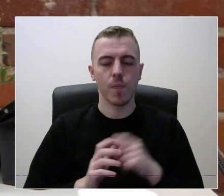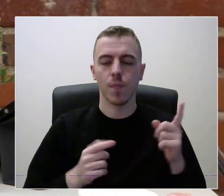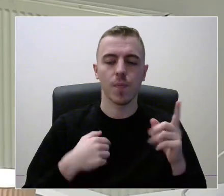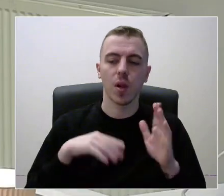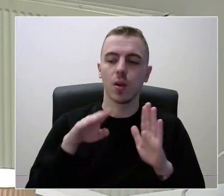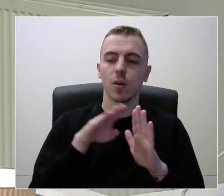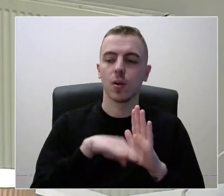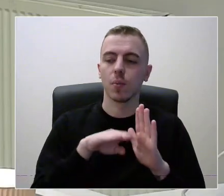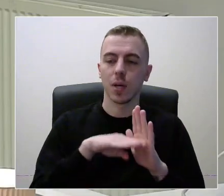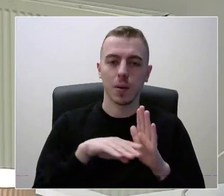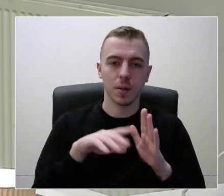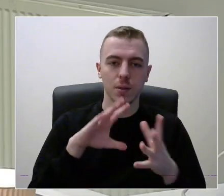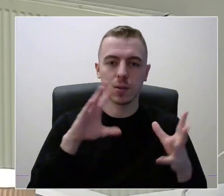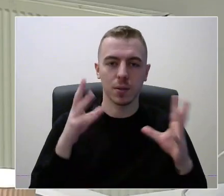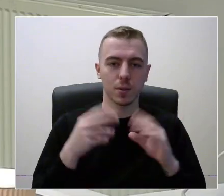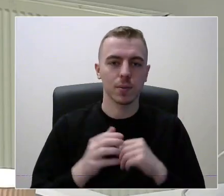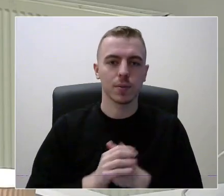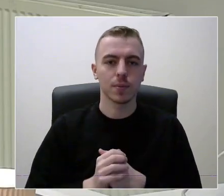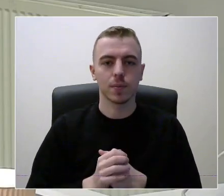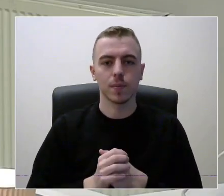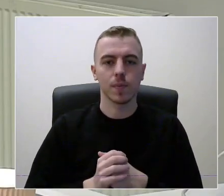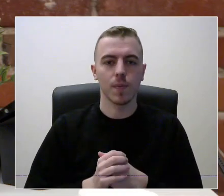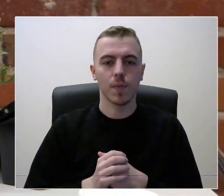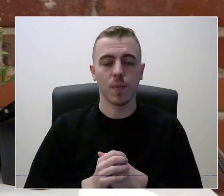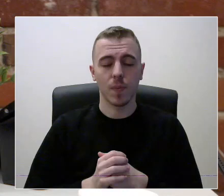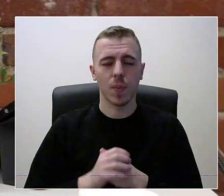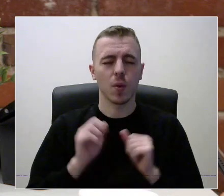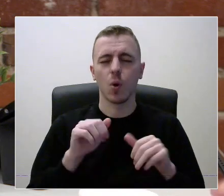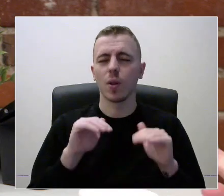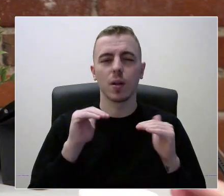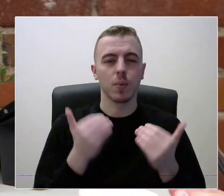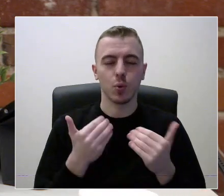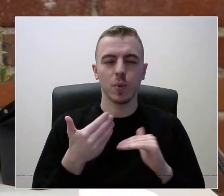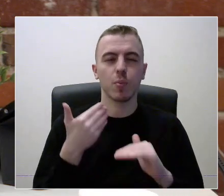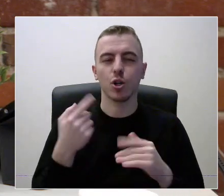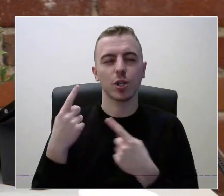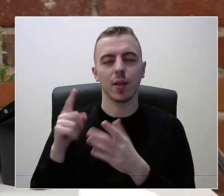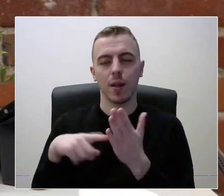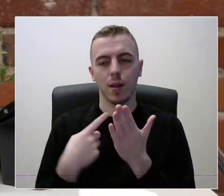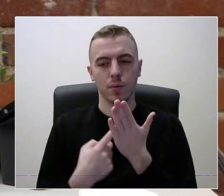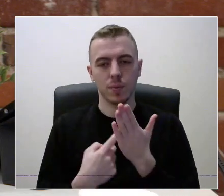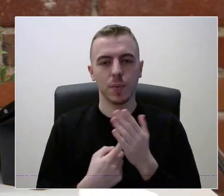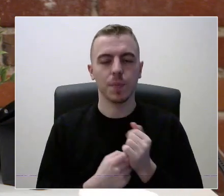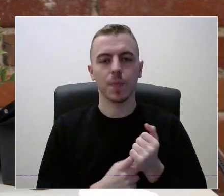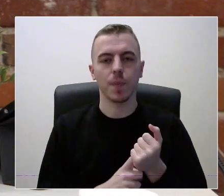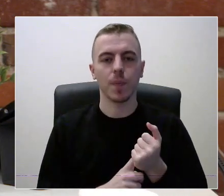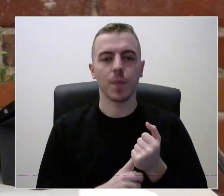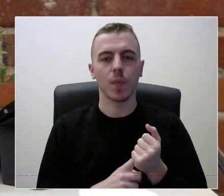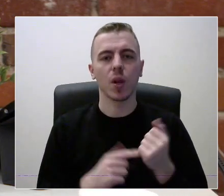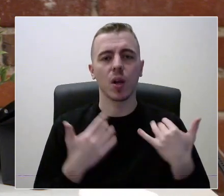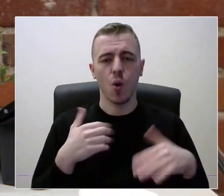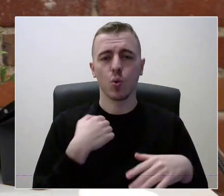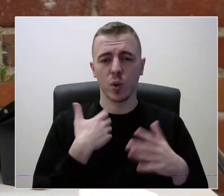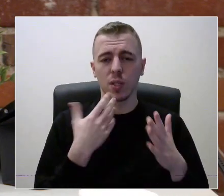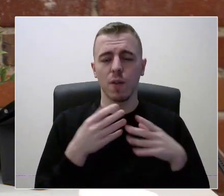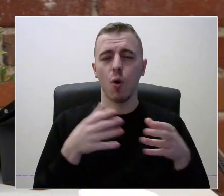va, šitą ilgą bet kalbą. Čia ir įdomu, čia galima dar labai trumpai, prieš perinant klausimų vienas kitam, turit jau komandas